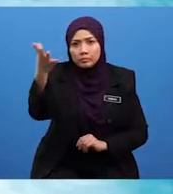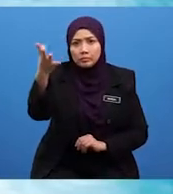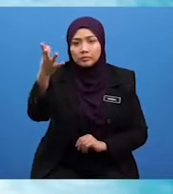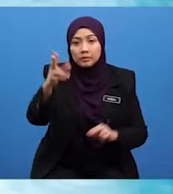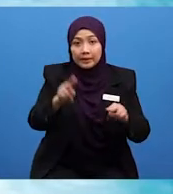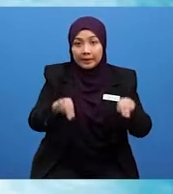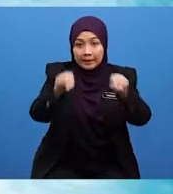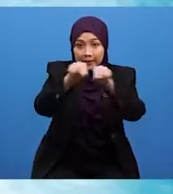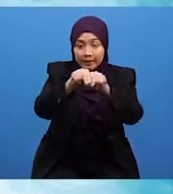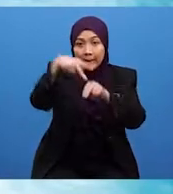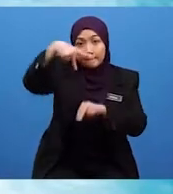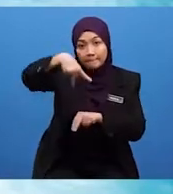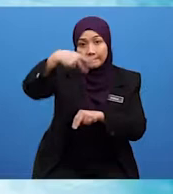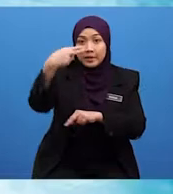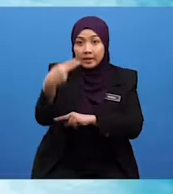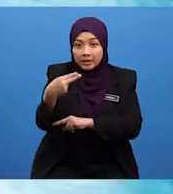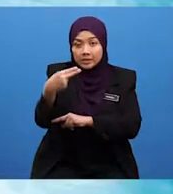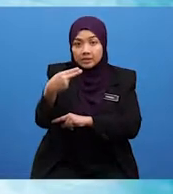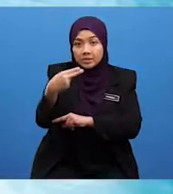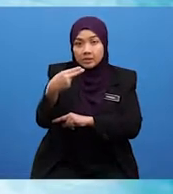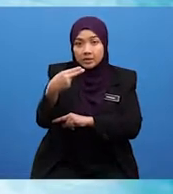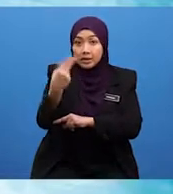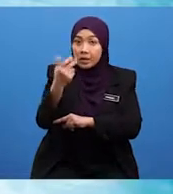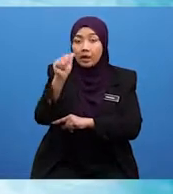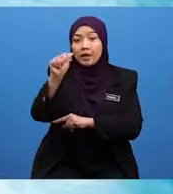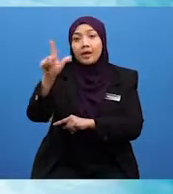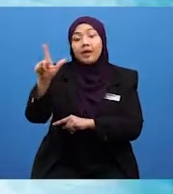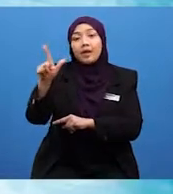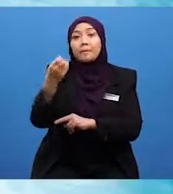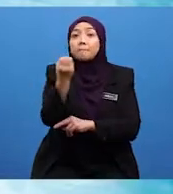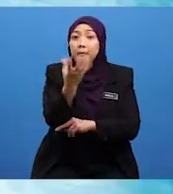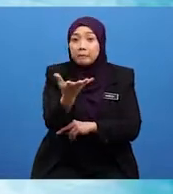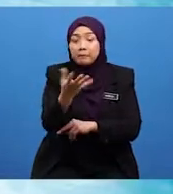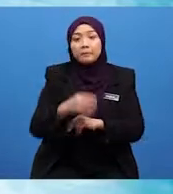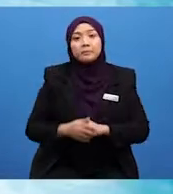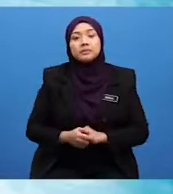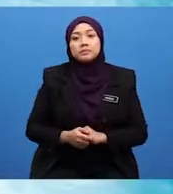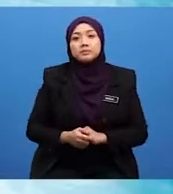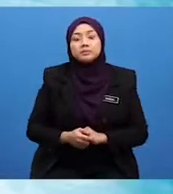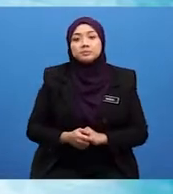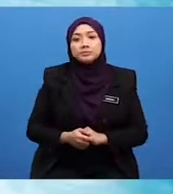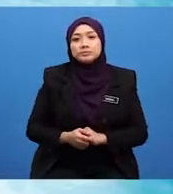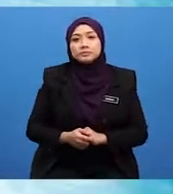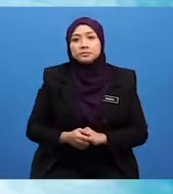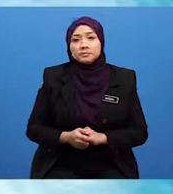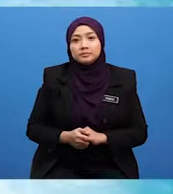Nyatakan nilai pH bagi bahan bersifat alkali.